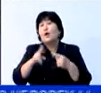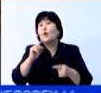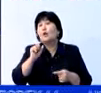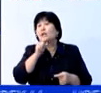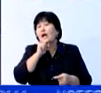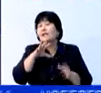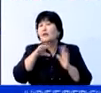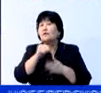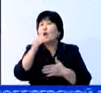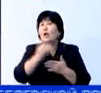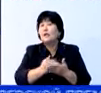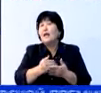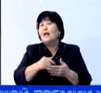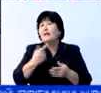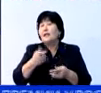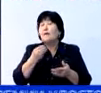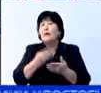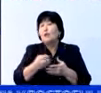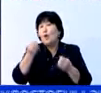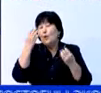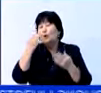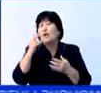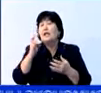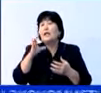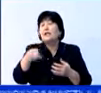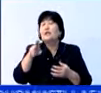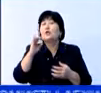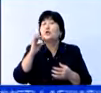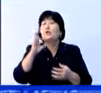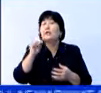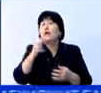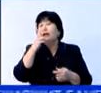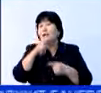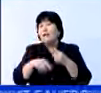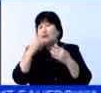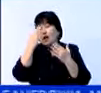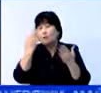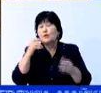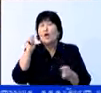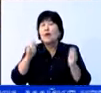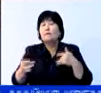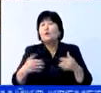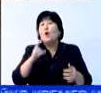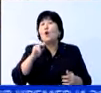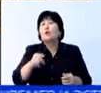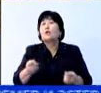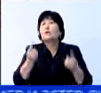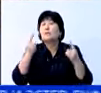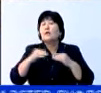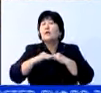Коркайтата внесено в список нематериального культурного наследия ЮНЕСКО. Стали традиционными международные фестивали «Корхот» и «Музыка Великой